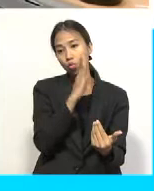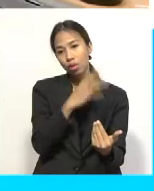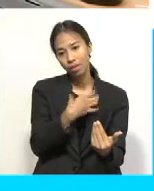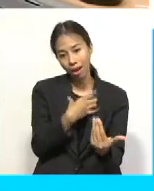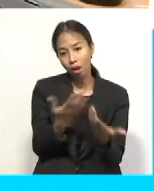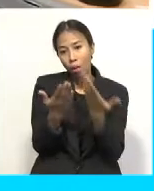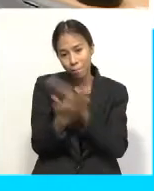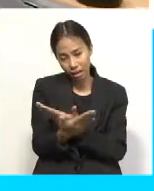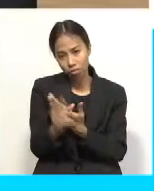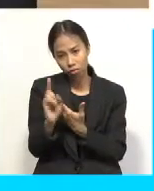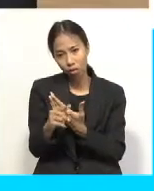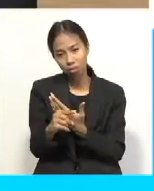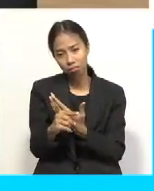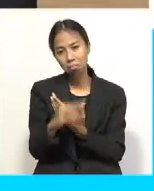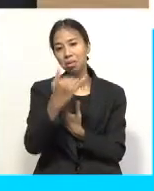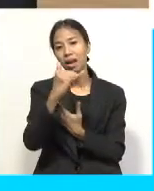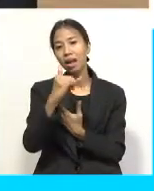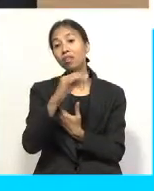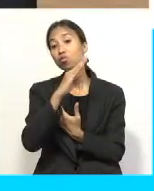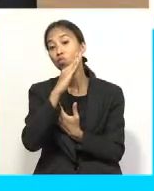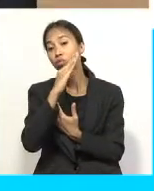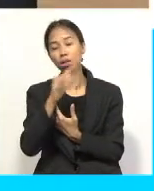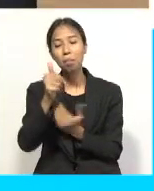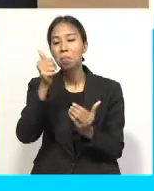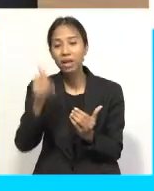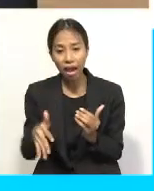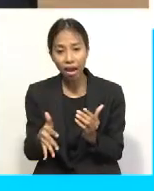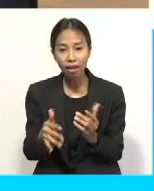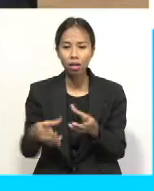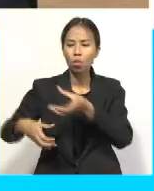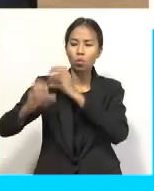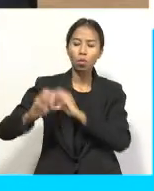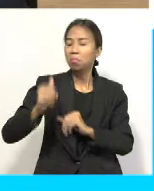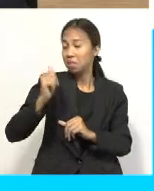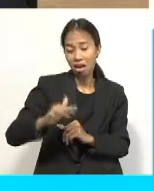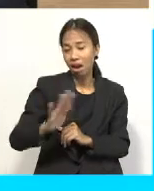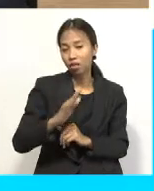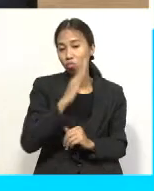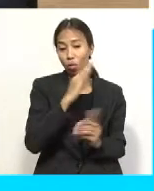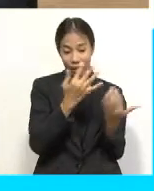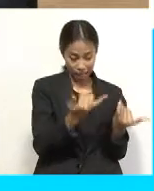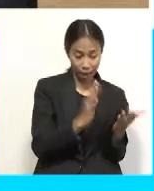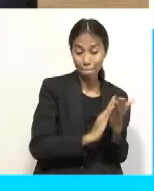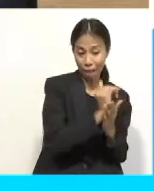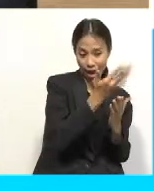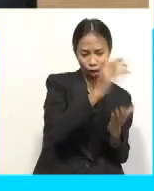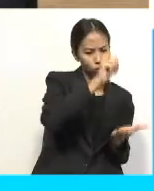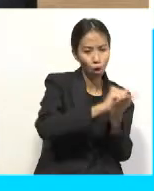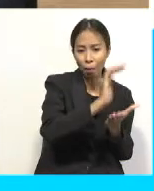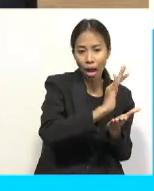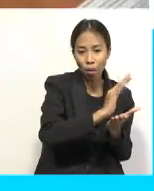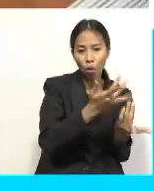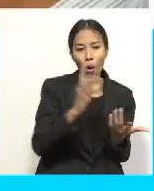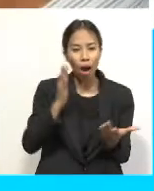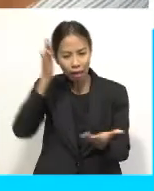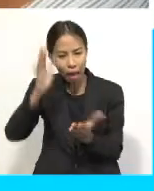รอบนึงเนี่ยก็คนที่จะต้องรับผลที่จะตามมาว่าถ้าไม่ได้ก็คือย้อนกลับไปรับผลเดิมไม่ได้แล้วนะ ค่ะค่ะอย่างตอนนี้ที่มีปัญห